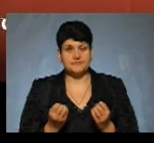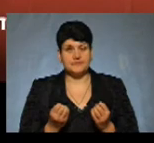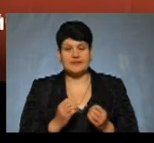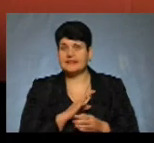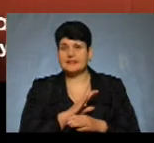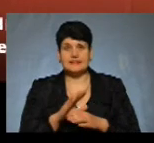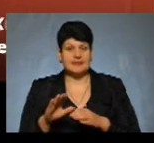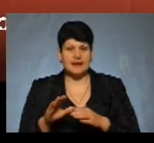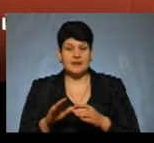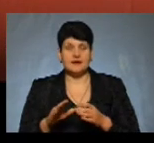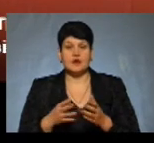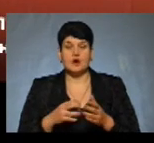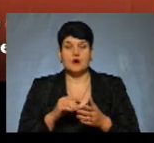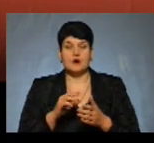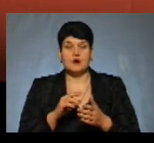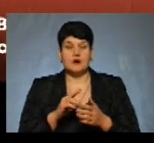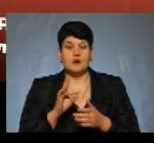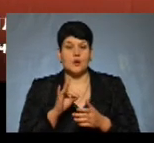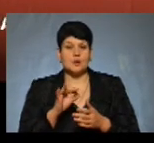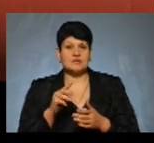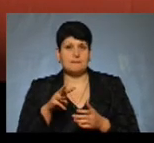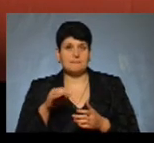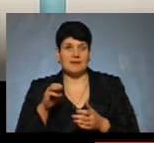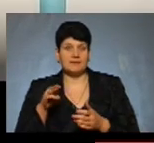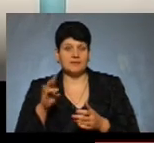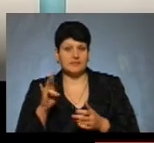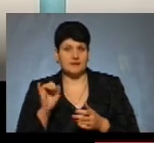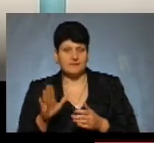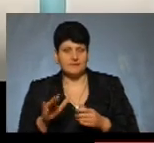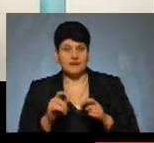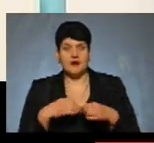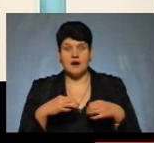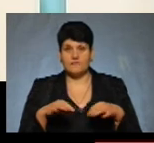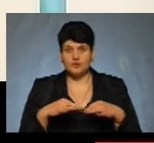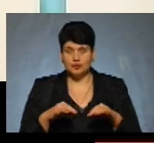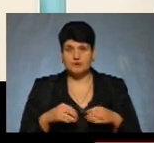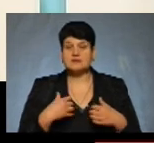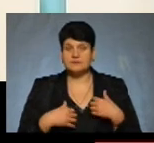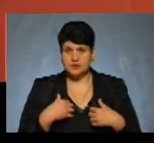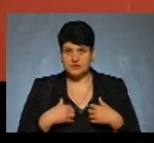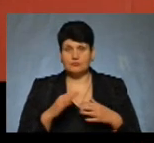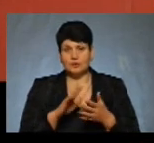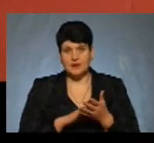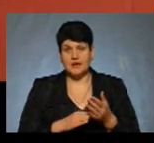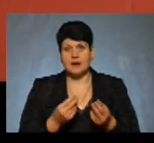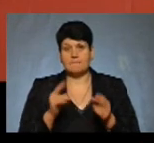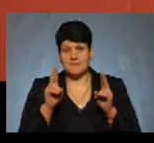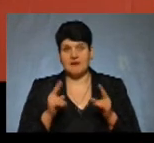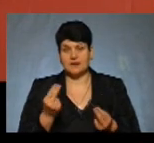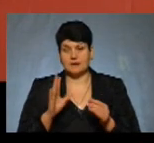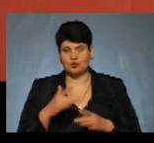розмитнив автівку, напевно, митники радять поспішати, так, тому що далі правила гри будуть жорсткішими.